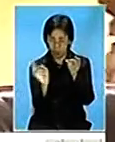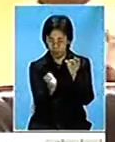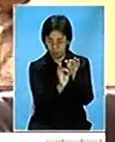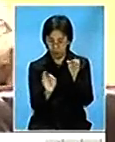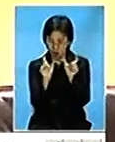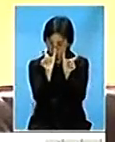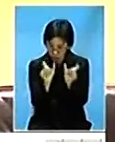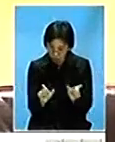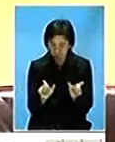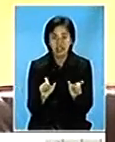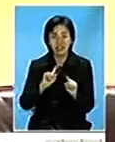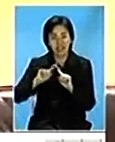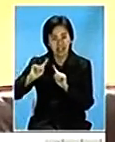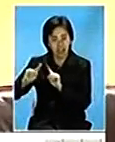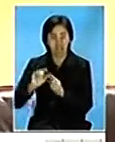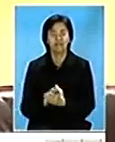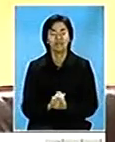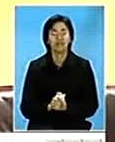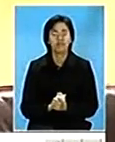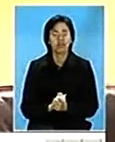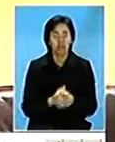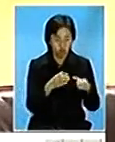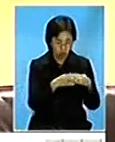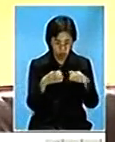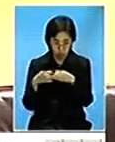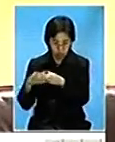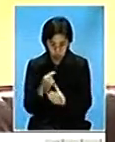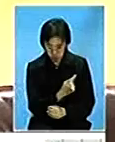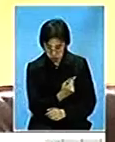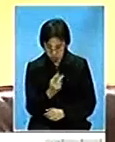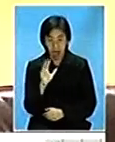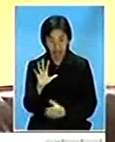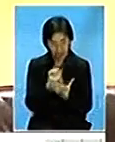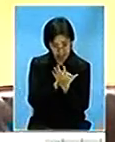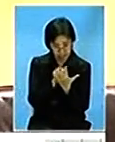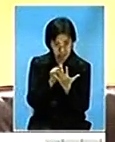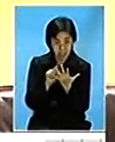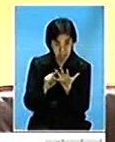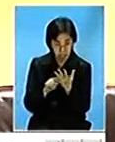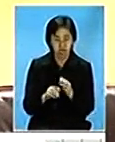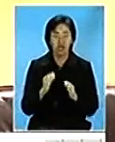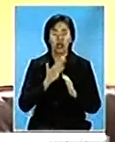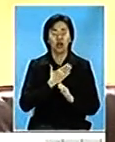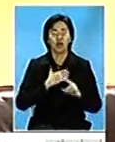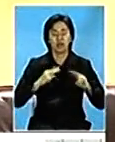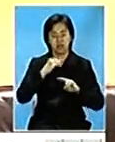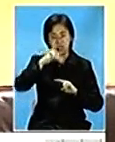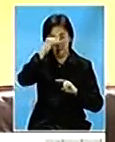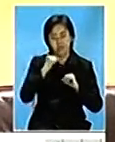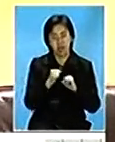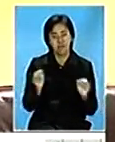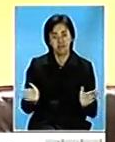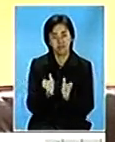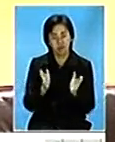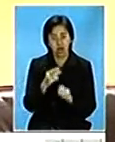ะครับซึ่งนี่คือสาระหลักที่ทางกระทรวงศึกษาได้เร่งรัดตลอดจนภาษา